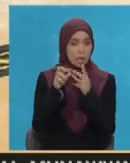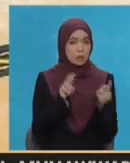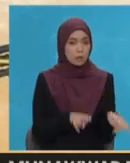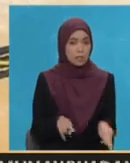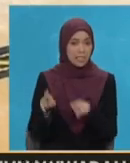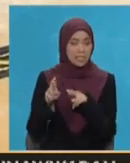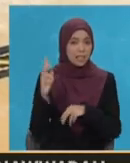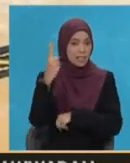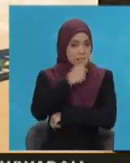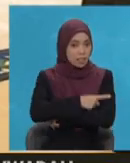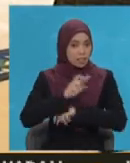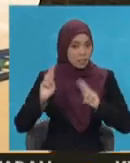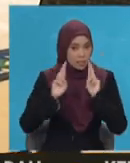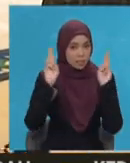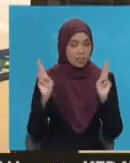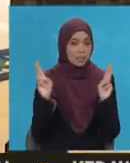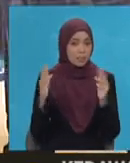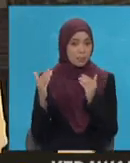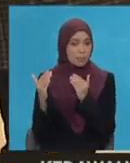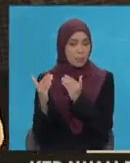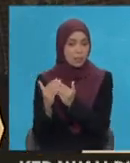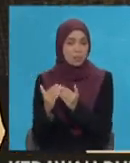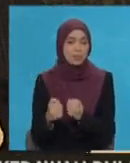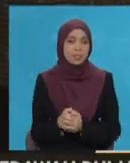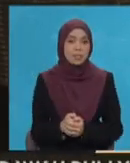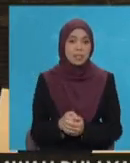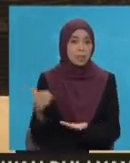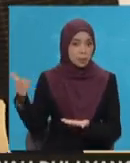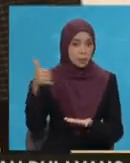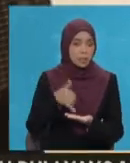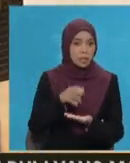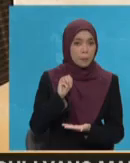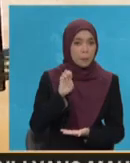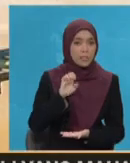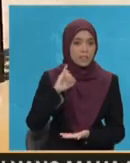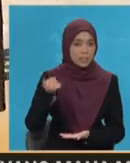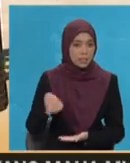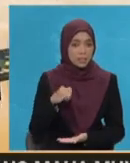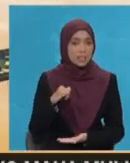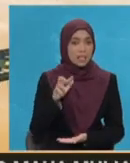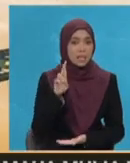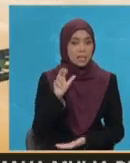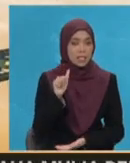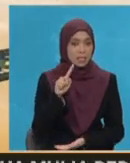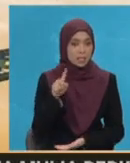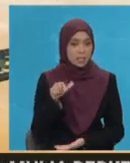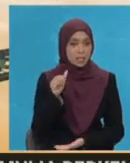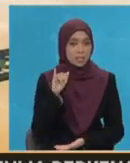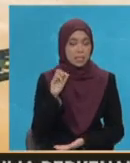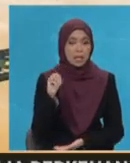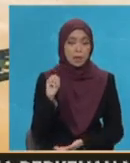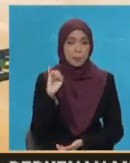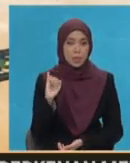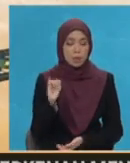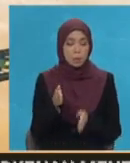yang bakal menjelang turut hadir meja Jendral atau Hasan pemerintah